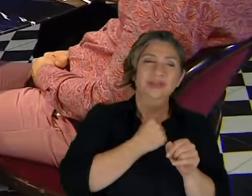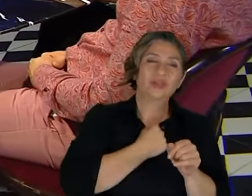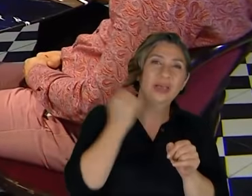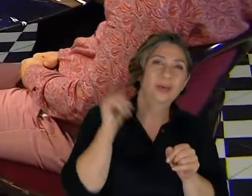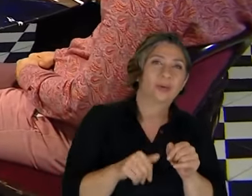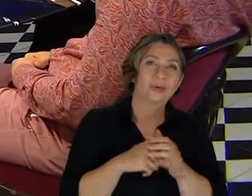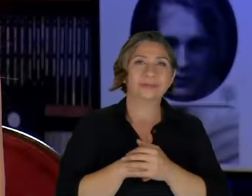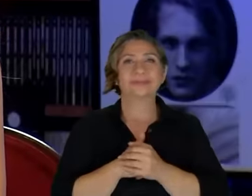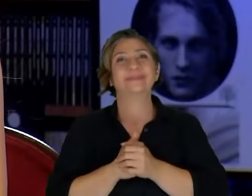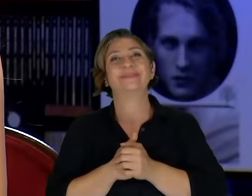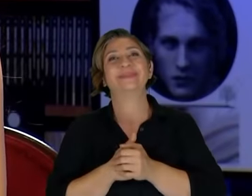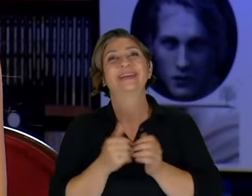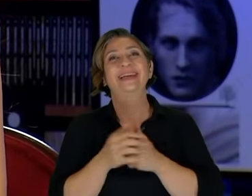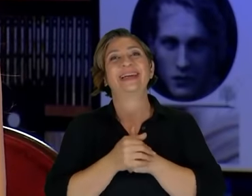geliyor.